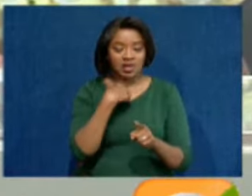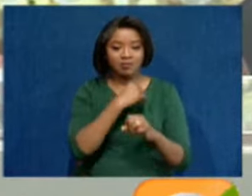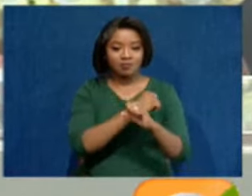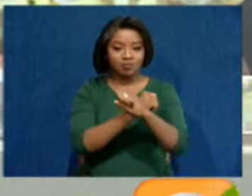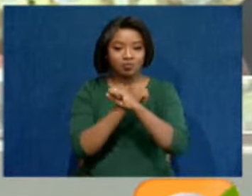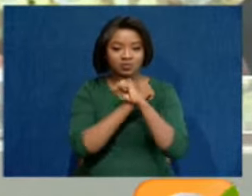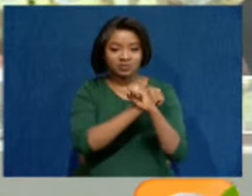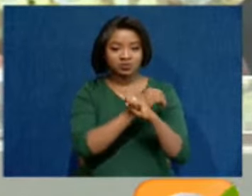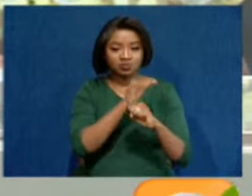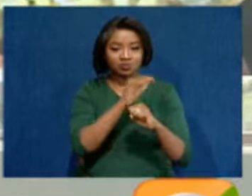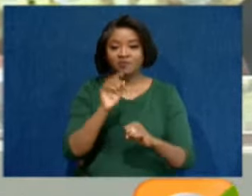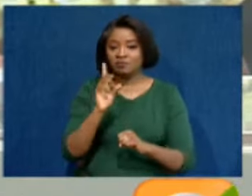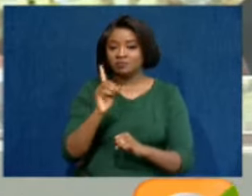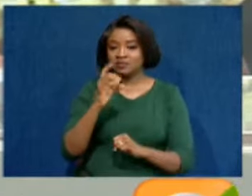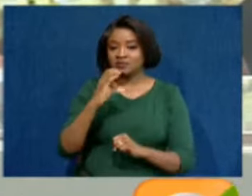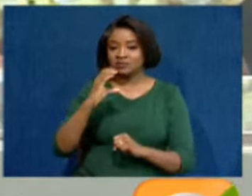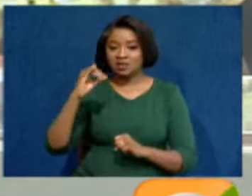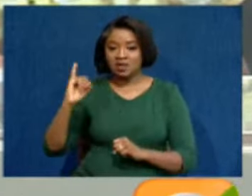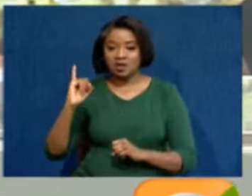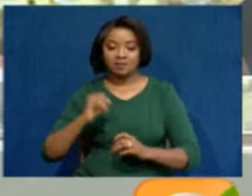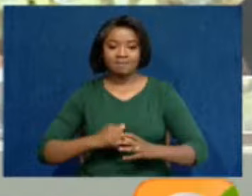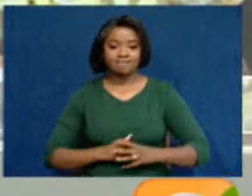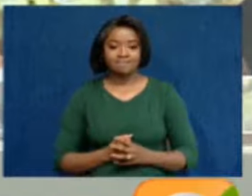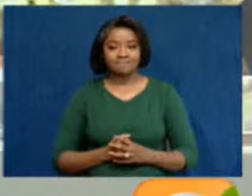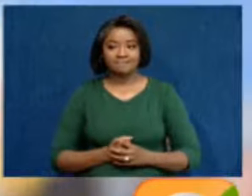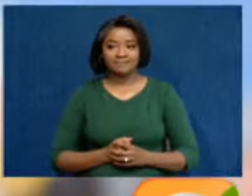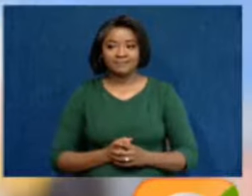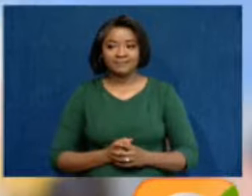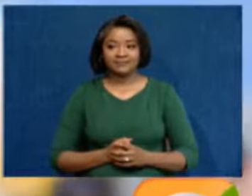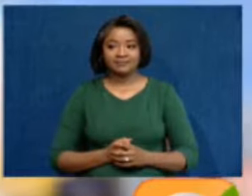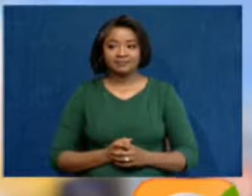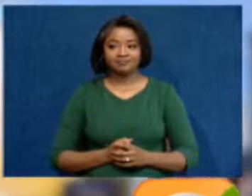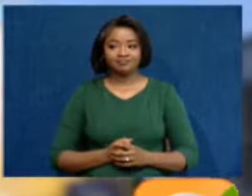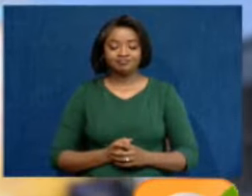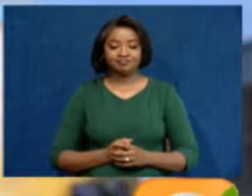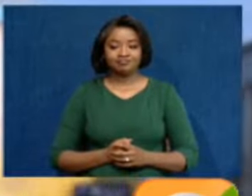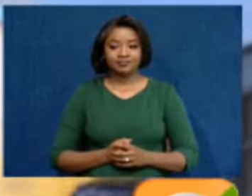DCI. John Wanyama na taarifa hiyo kwa kina.